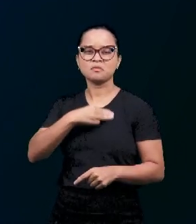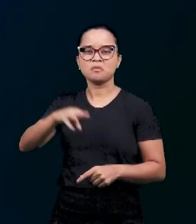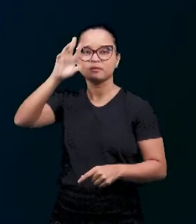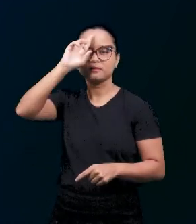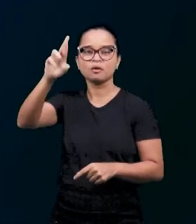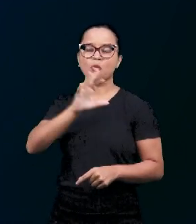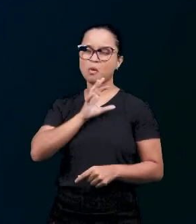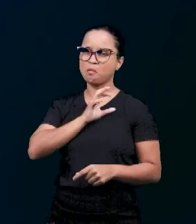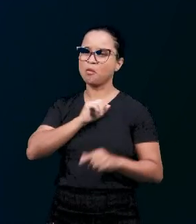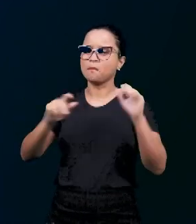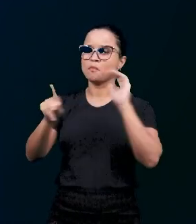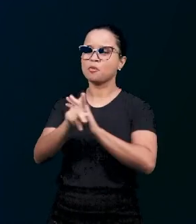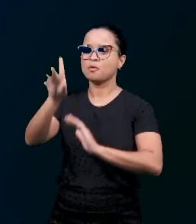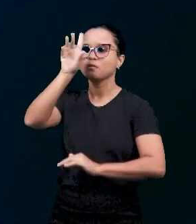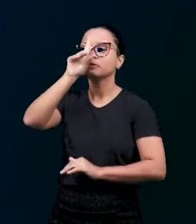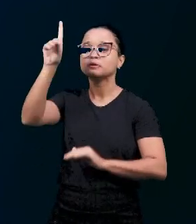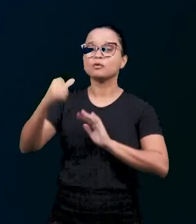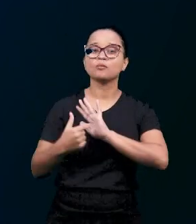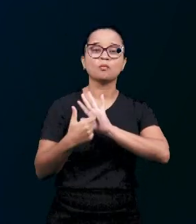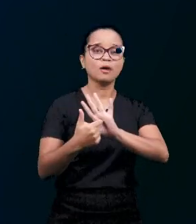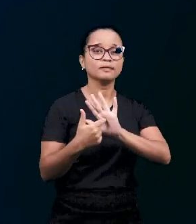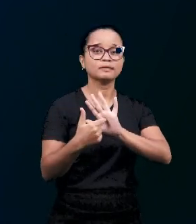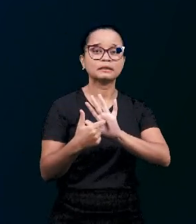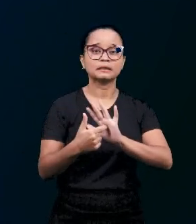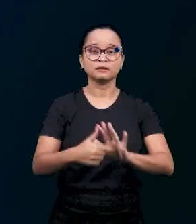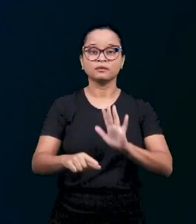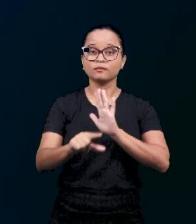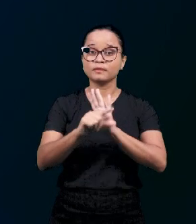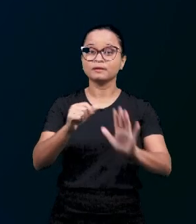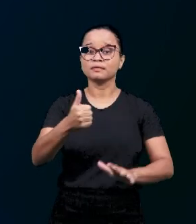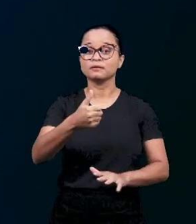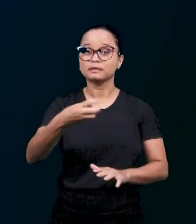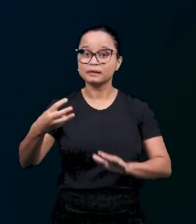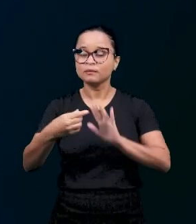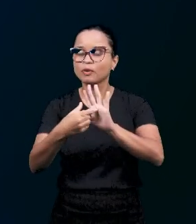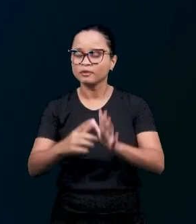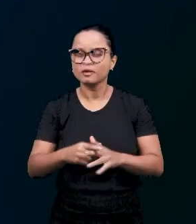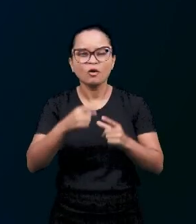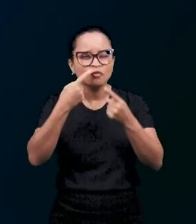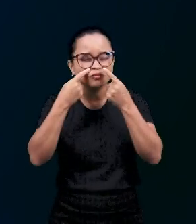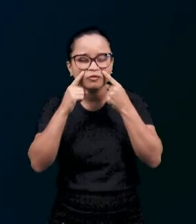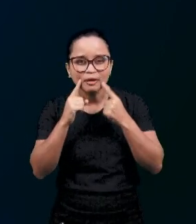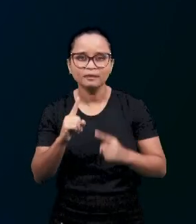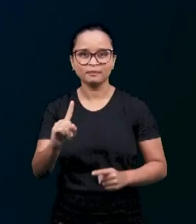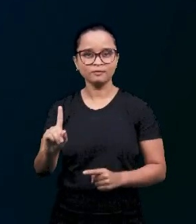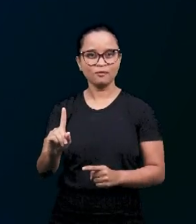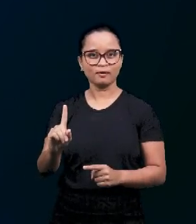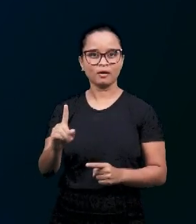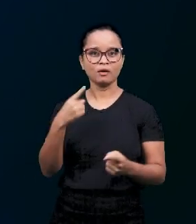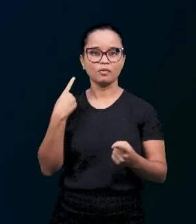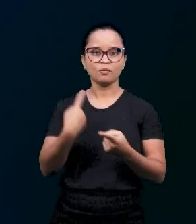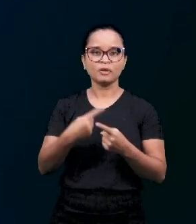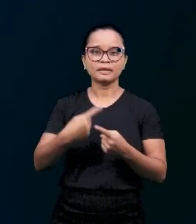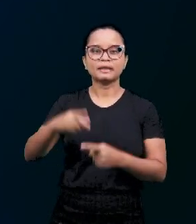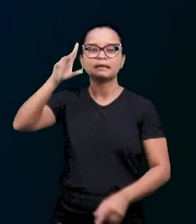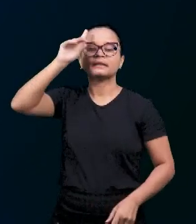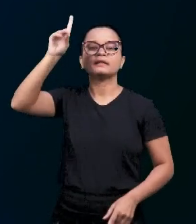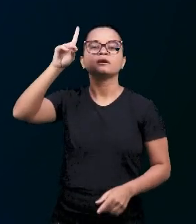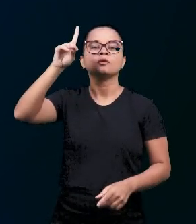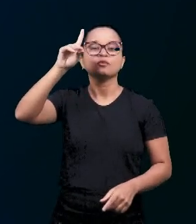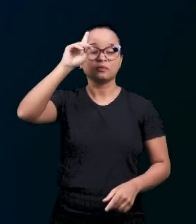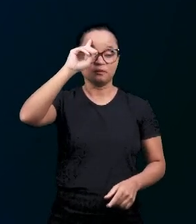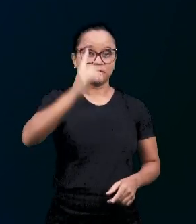du Seigneur, par l'amour de Dieu, qui est montré dans le verset de numéro 13, ne pleure pas. Dieu, il envoie Jésus,